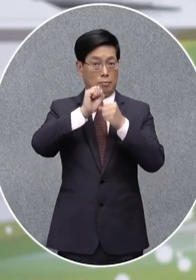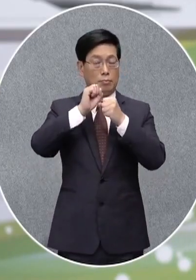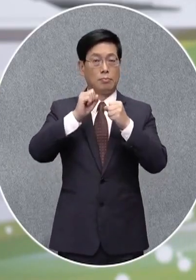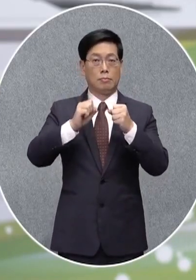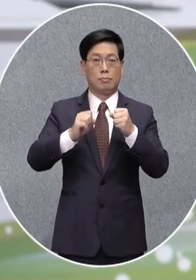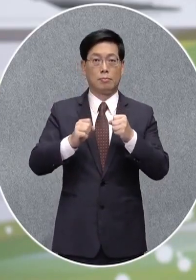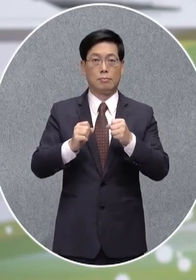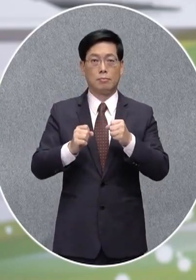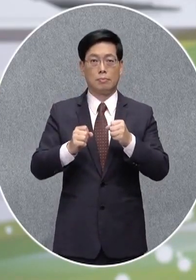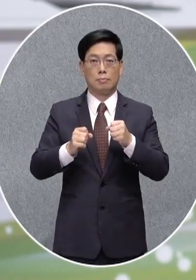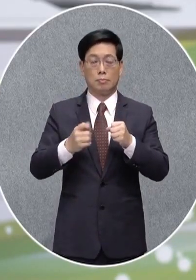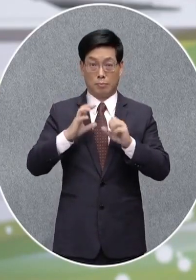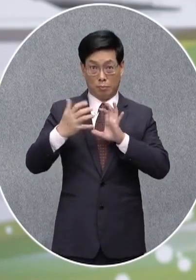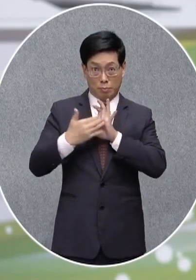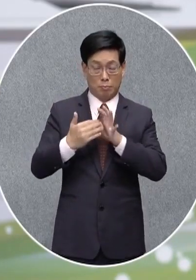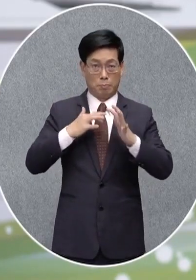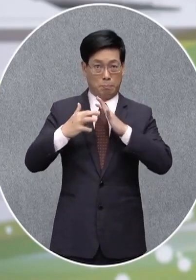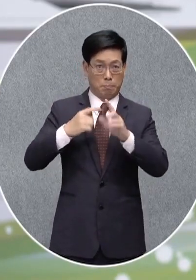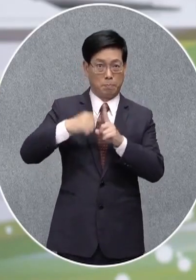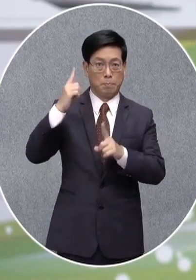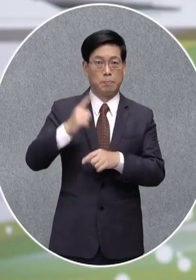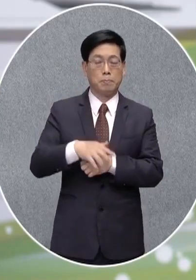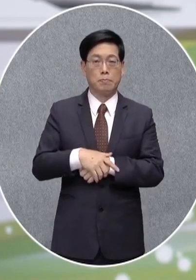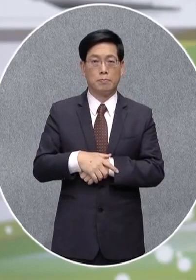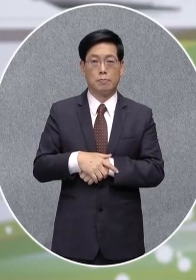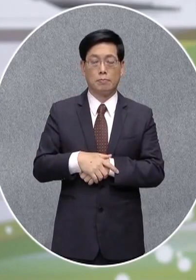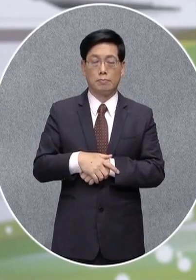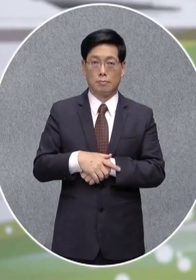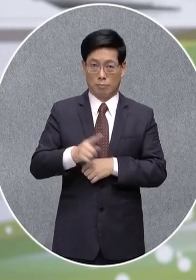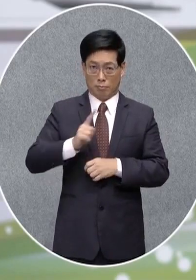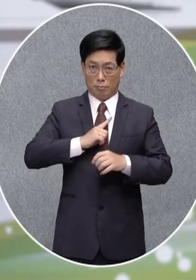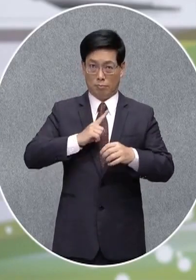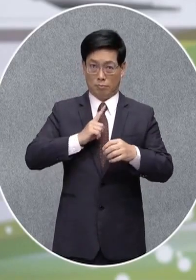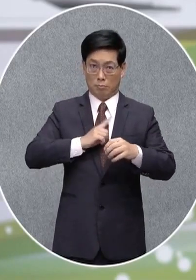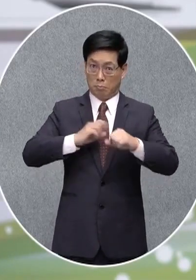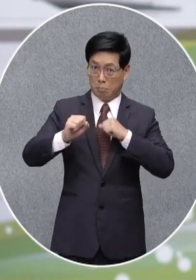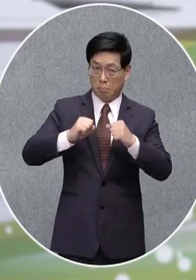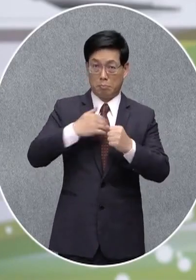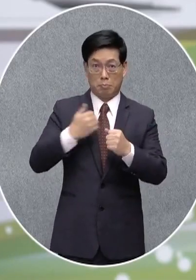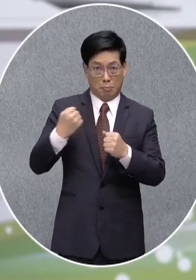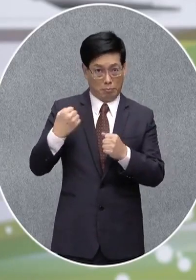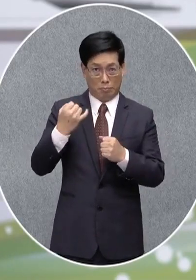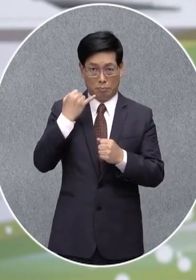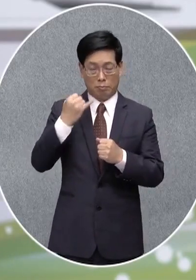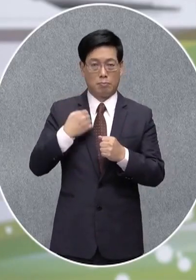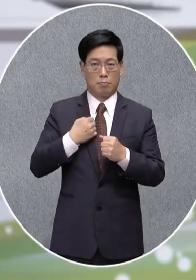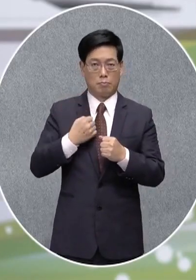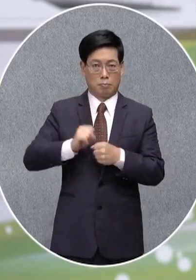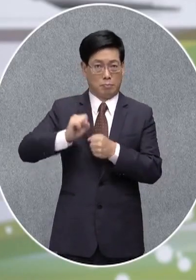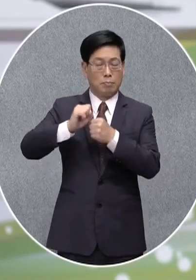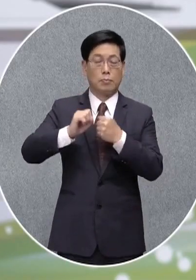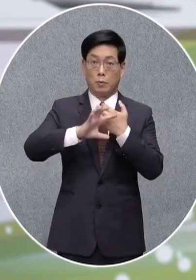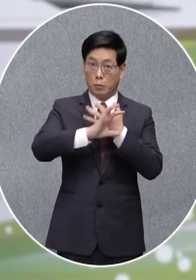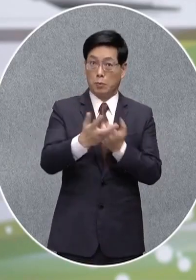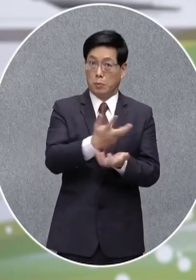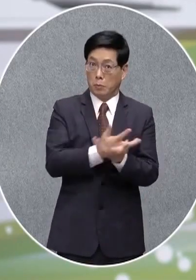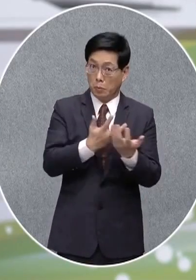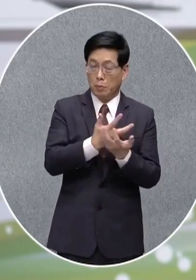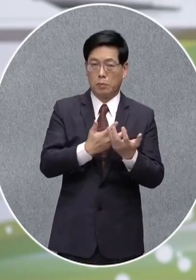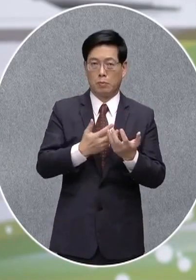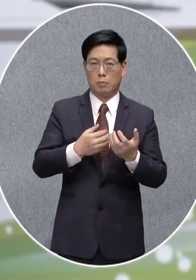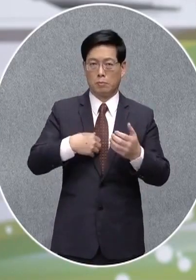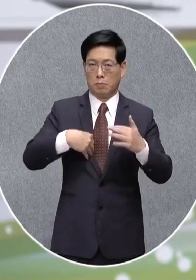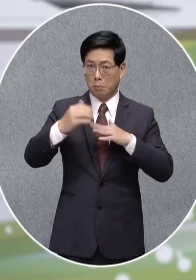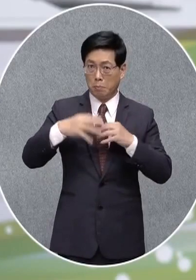们的国防的战力，我们的国防的自主能力，我们跟其他的国家的交往，建